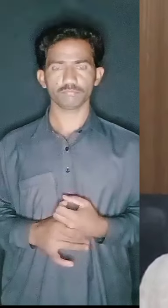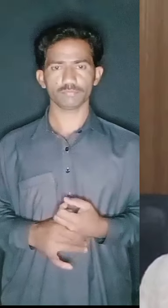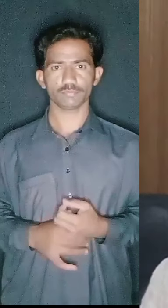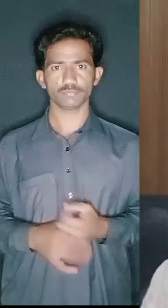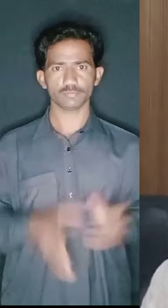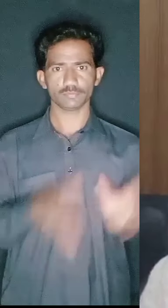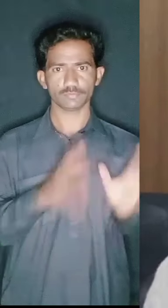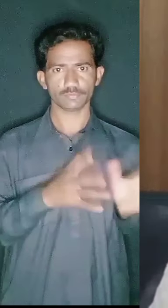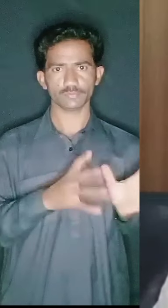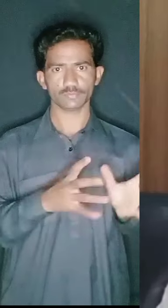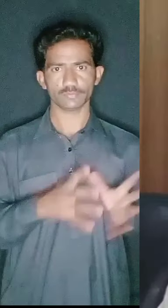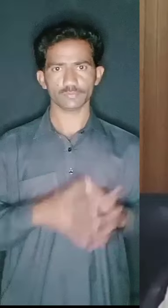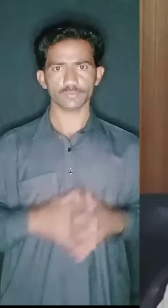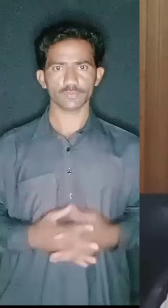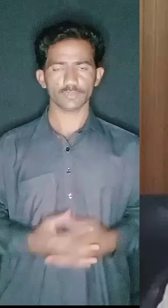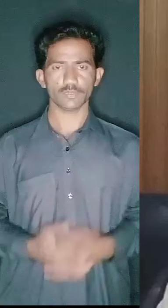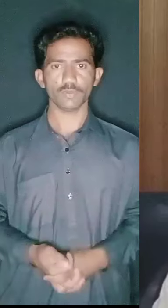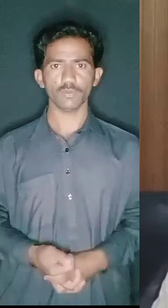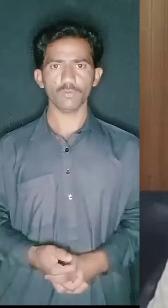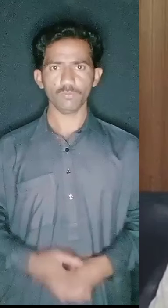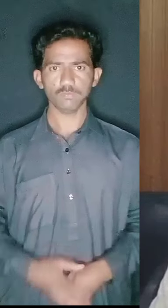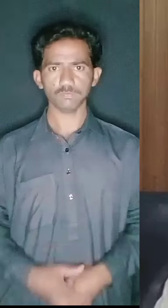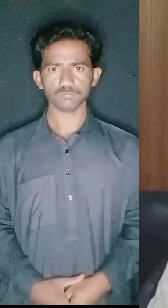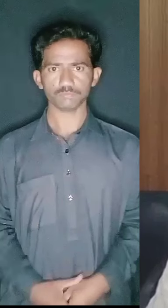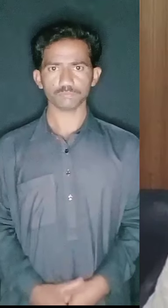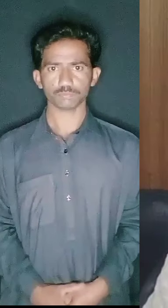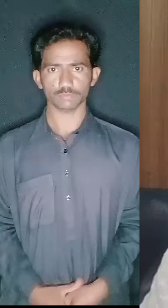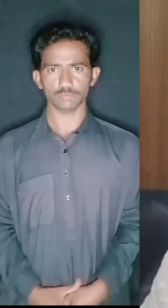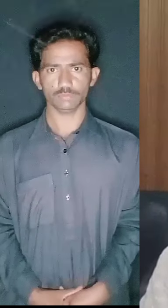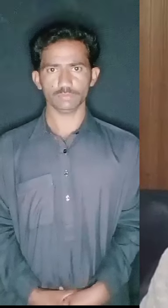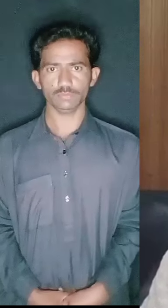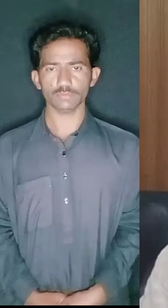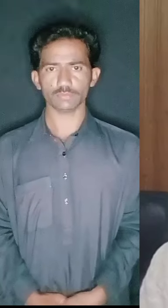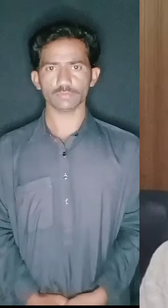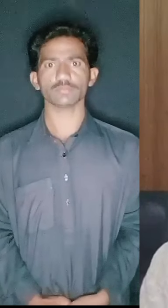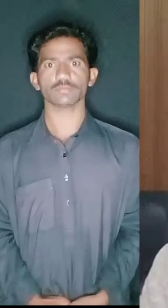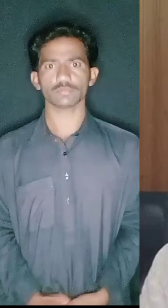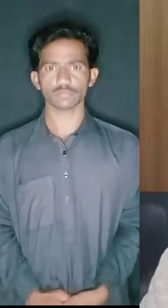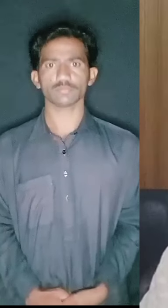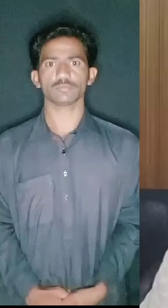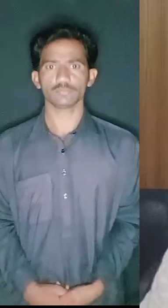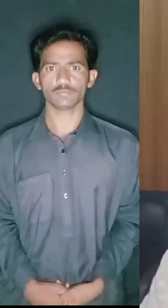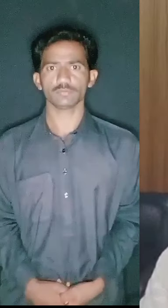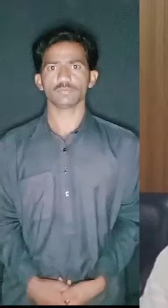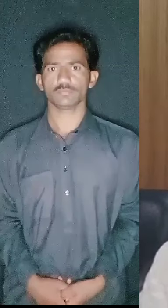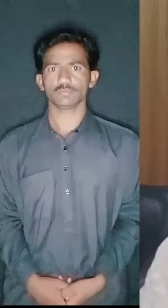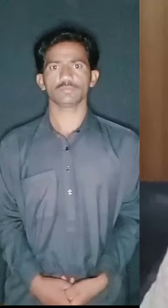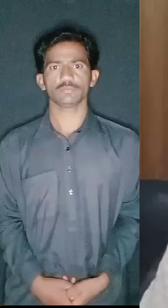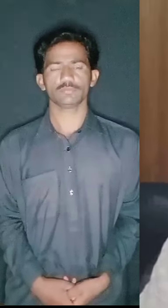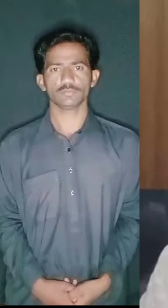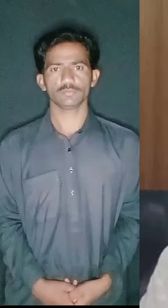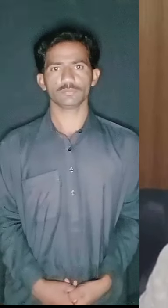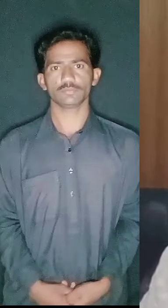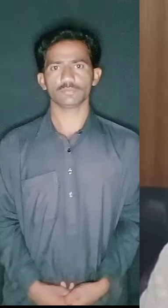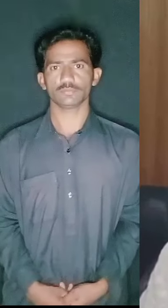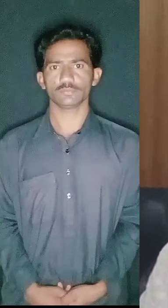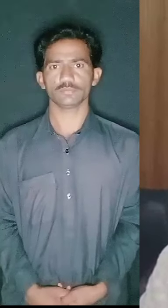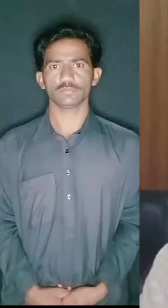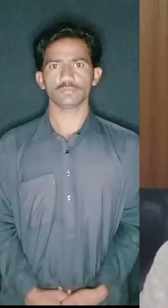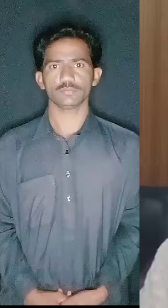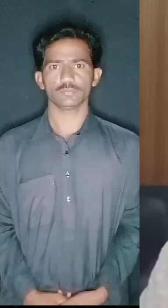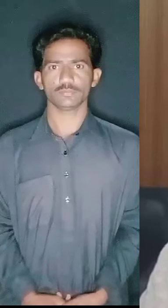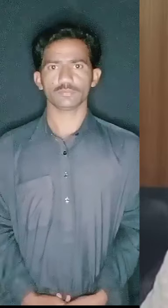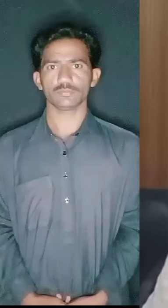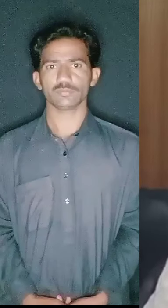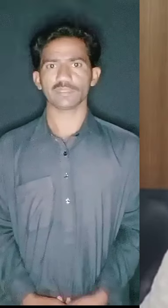17 साल। ये आप लोगों की अपना लव मैरिज थी, पसंद की शादी थी? जी आपका शोहर जिसको आपने ख़त्म